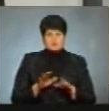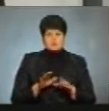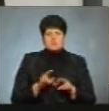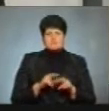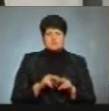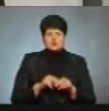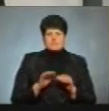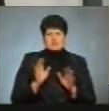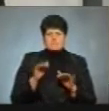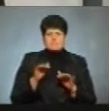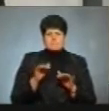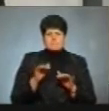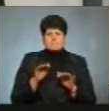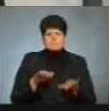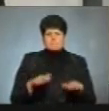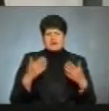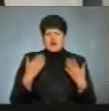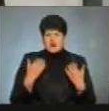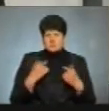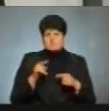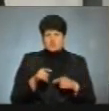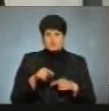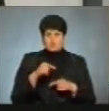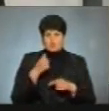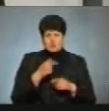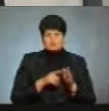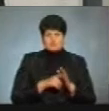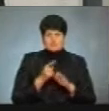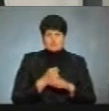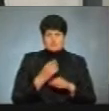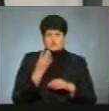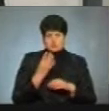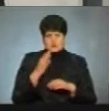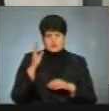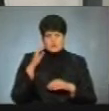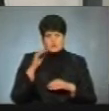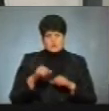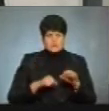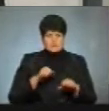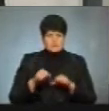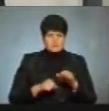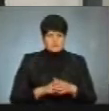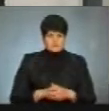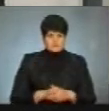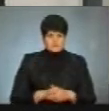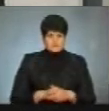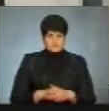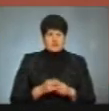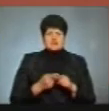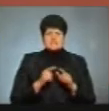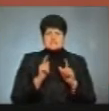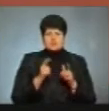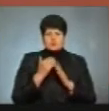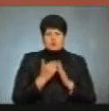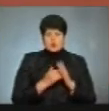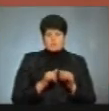вже паспортизований пляж Циганка. І там в цьому році запрацюють 4 водні велосипеди. Це згідно